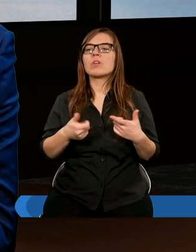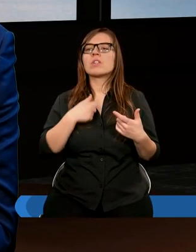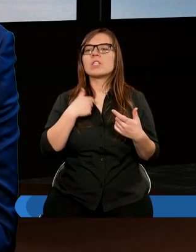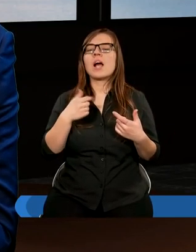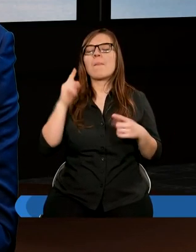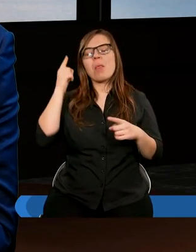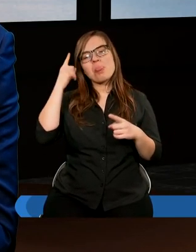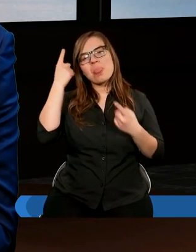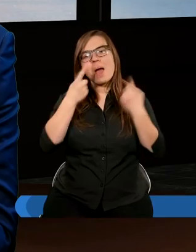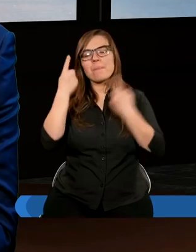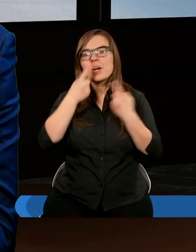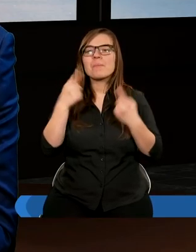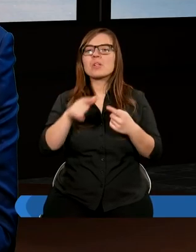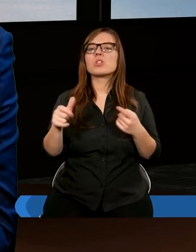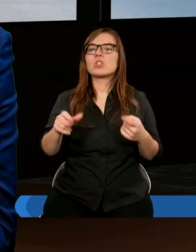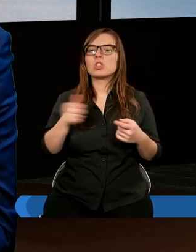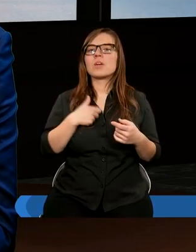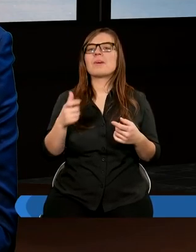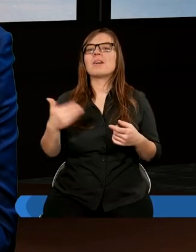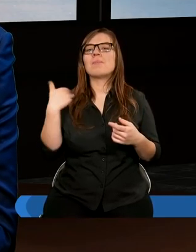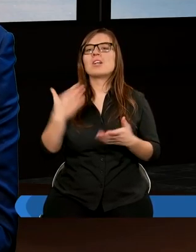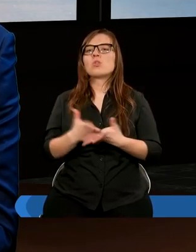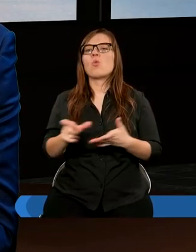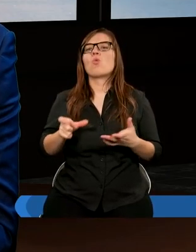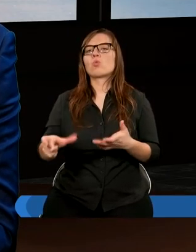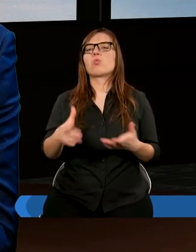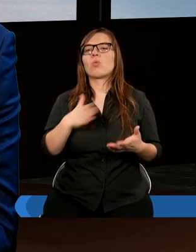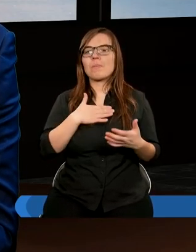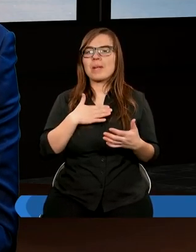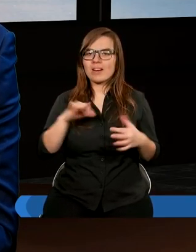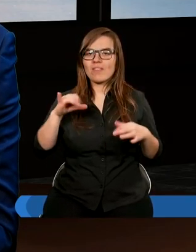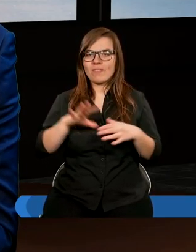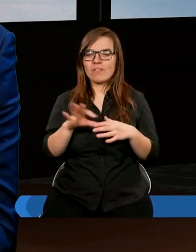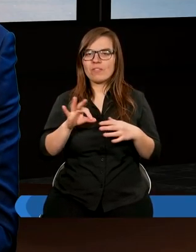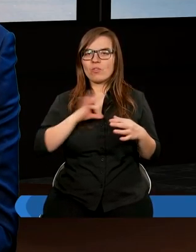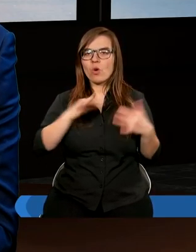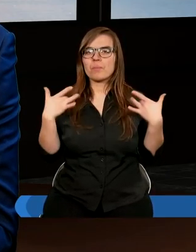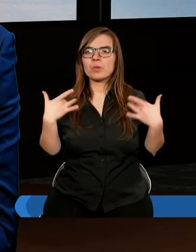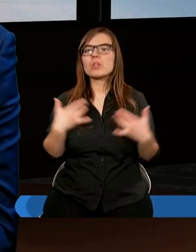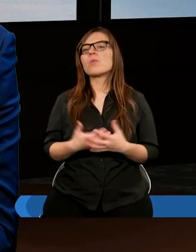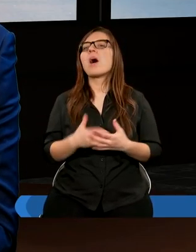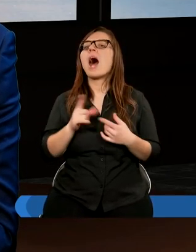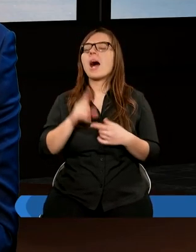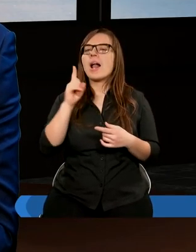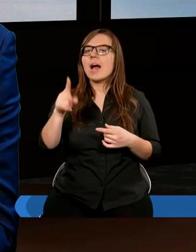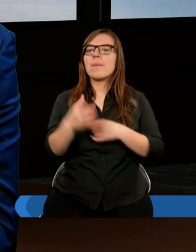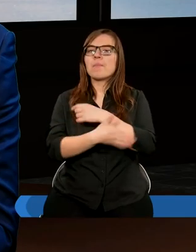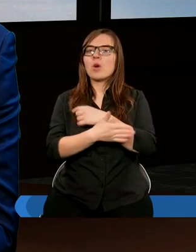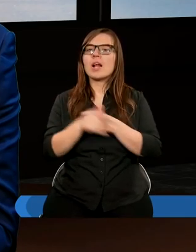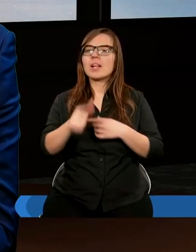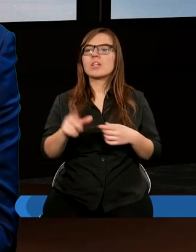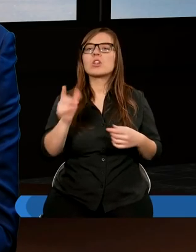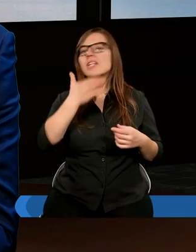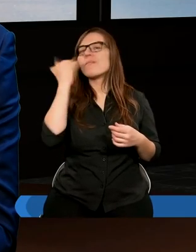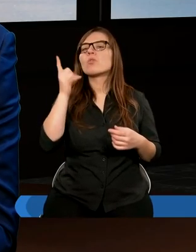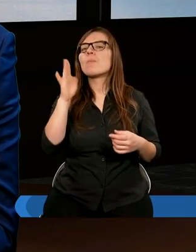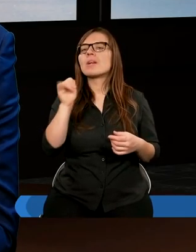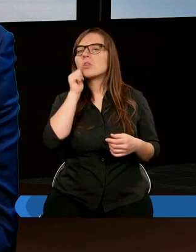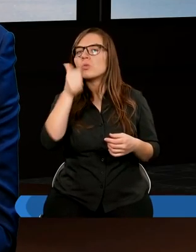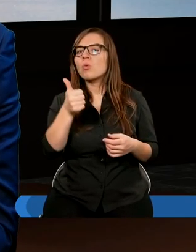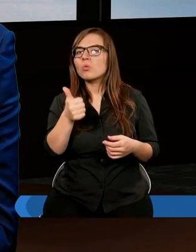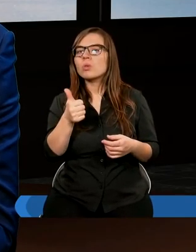dużo namysłu, żeby właśnie wziąć sobie dług. Natomiast problem polega na tym, że my nie wiemy, co będzie jutro.